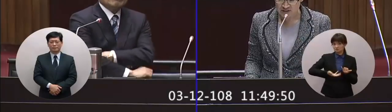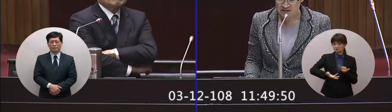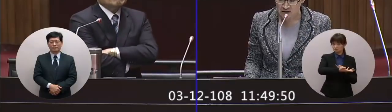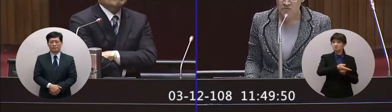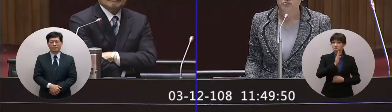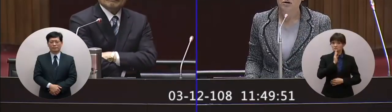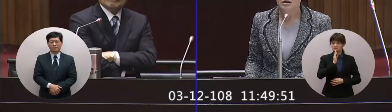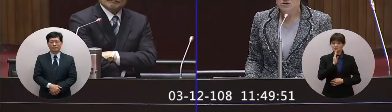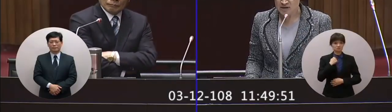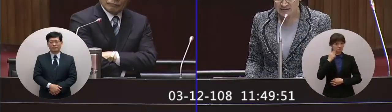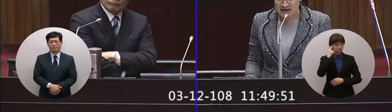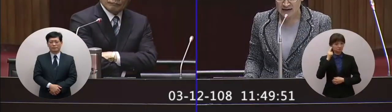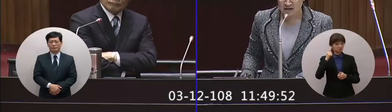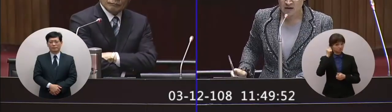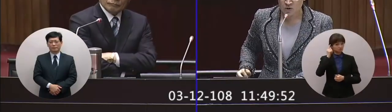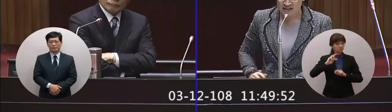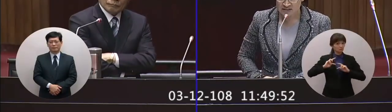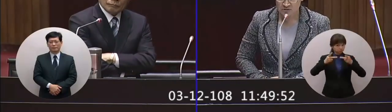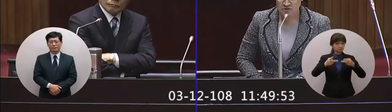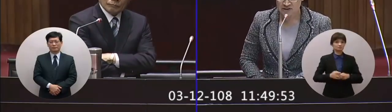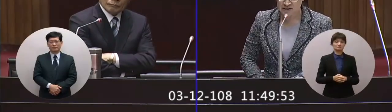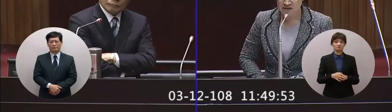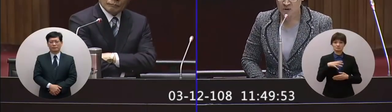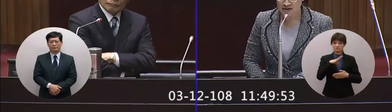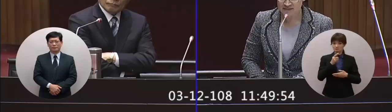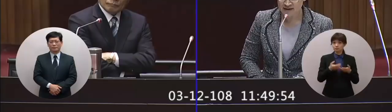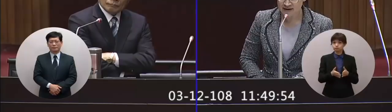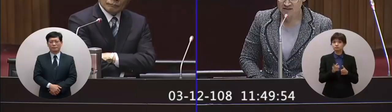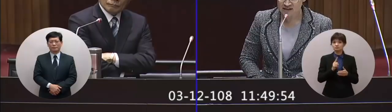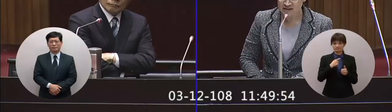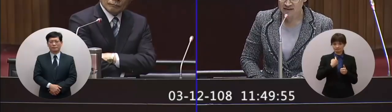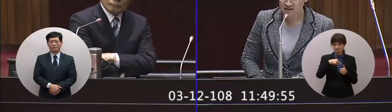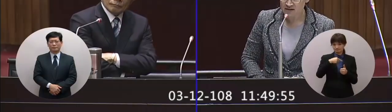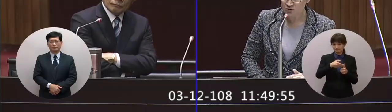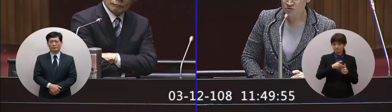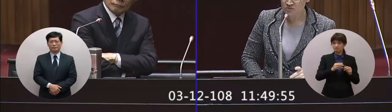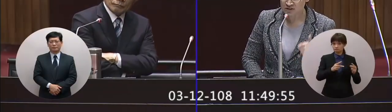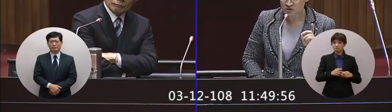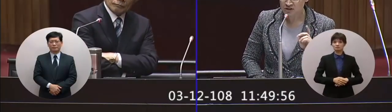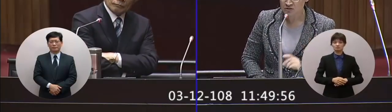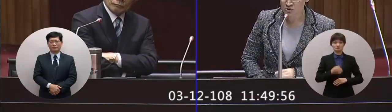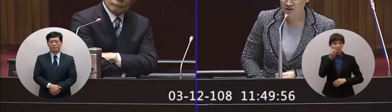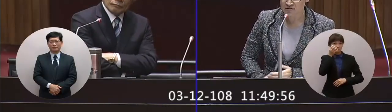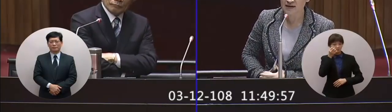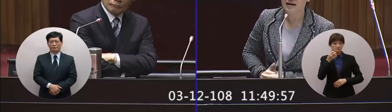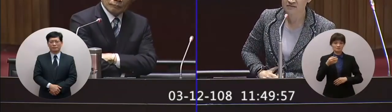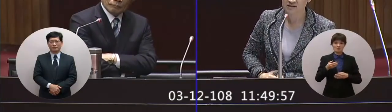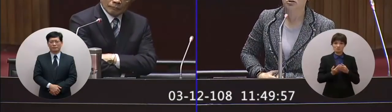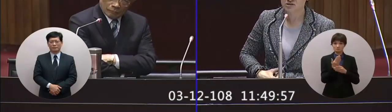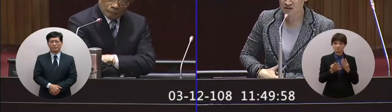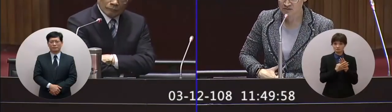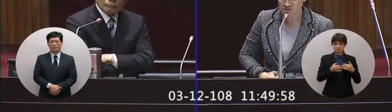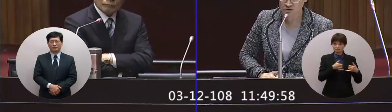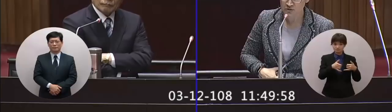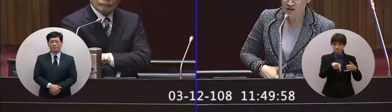关键就在教育哦。所以在我在争取的这个花莲的海洋产业廊带当中，其中一个重要的亮